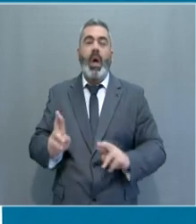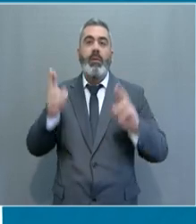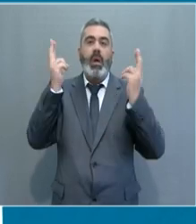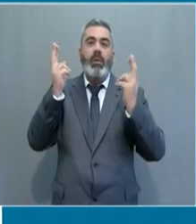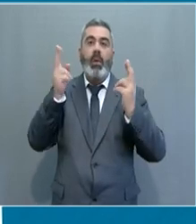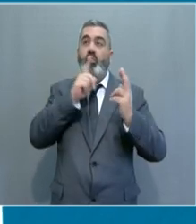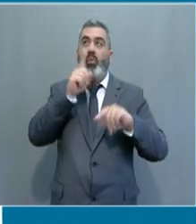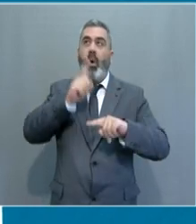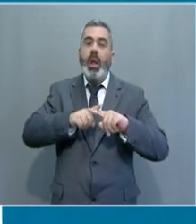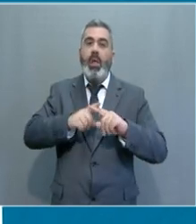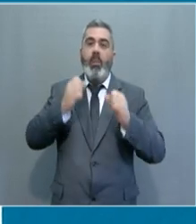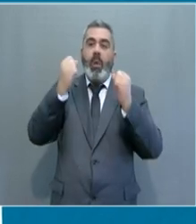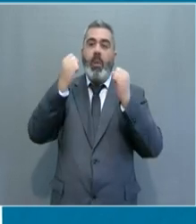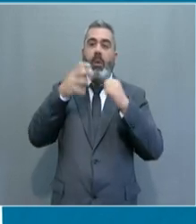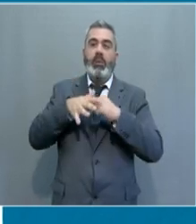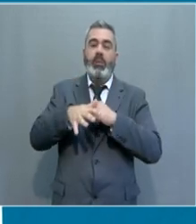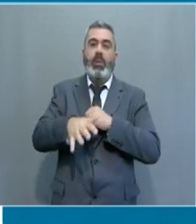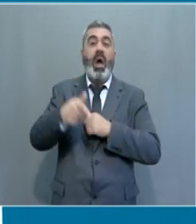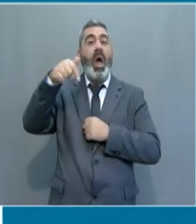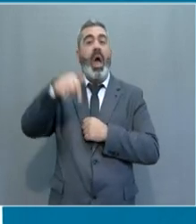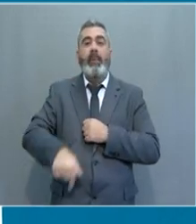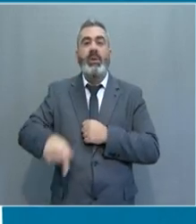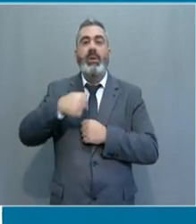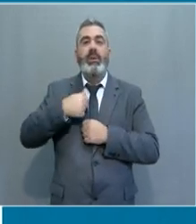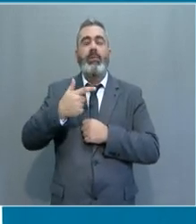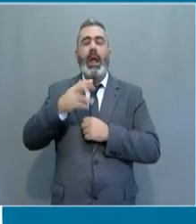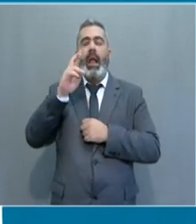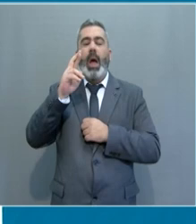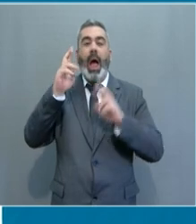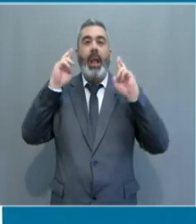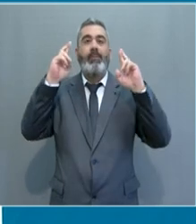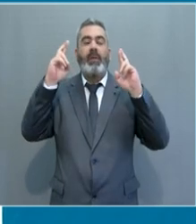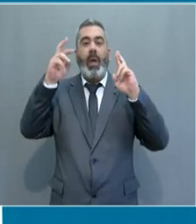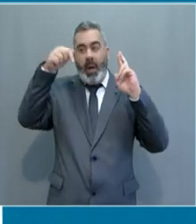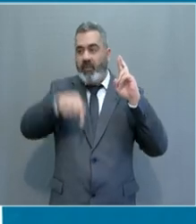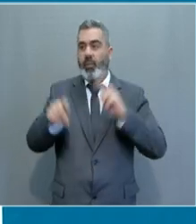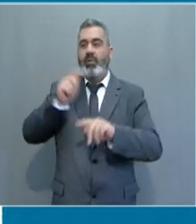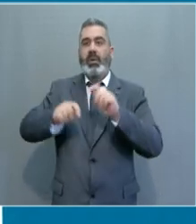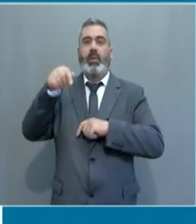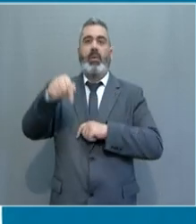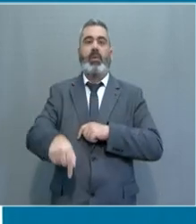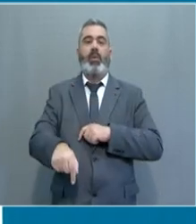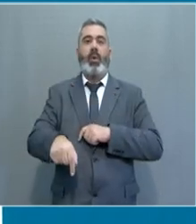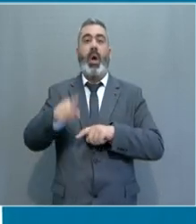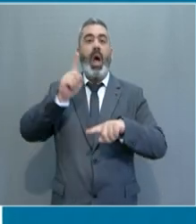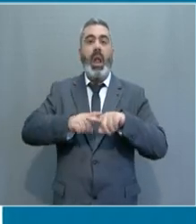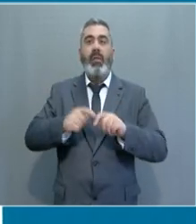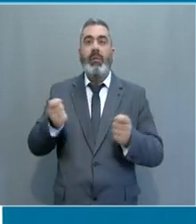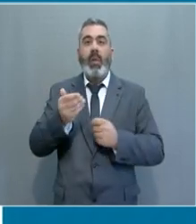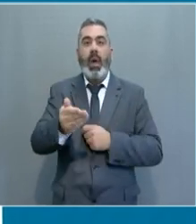την Ελλάδα, σήμερα εδώ στην Κοζάνη ανοίγουμε ένα ορατό παράθυρο αισιοδοξίας και αυτοπεποίθησης για το παρόν αλλά και το μέλλον της πατρίδας